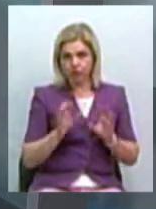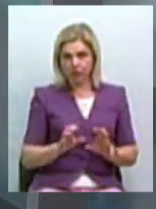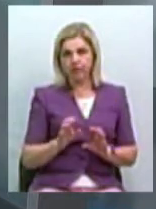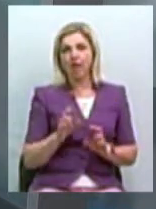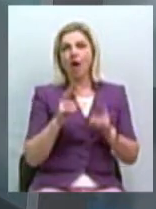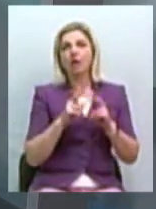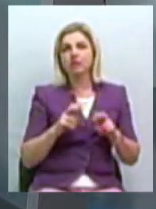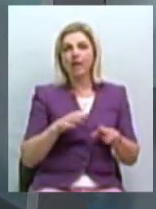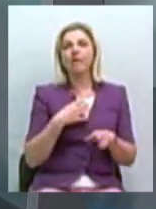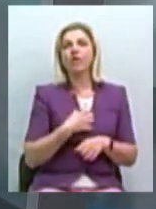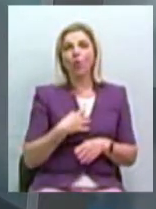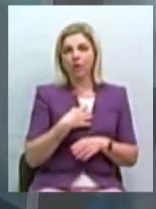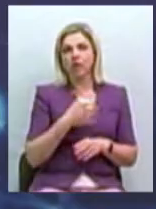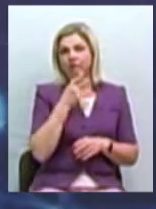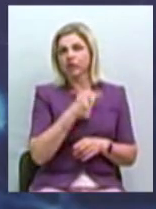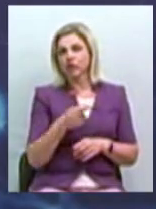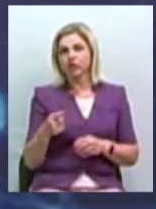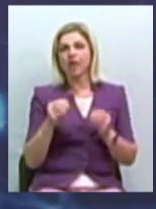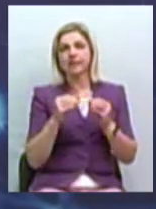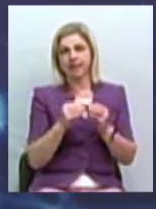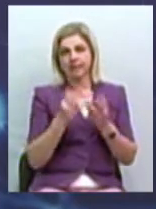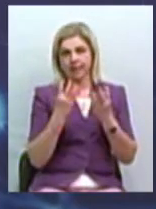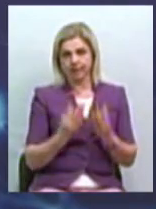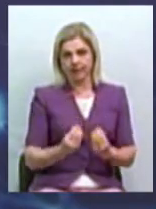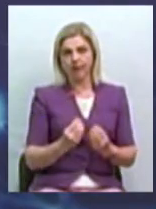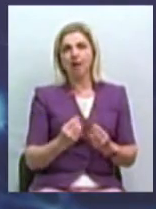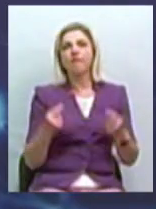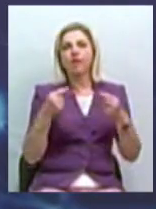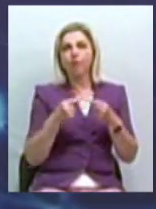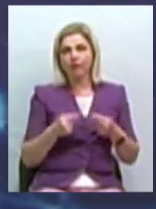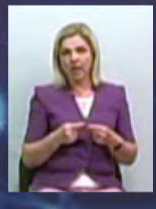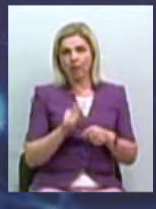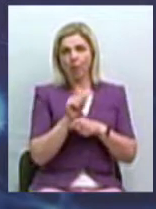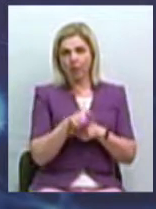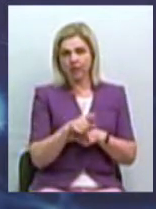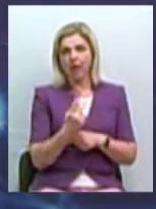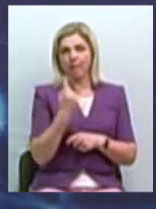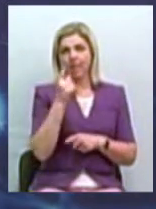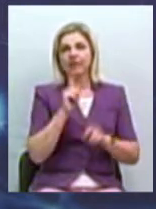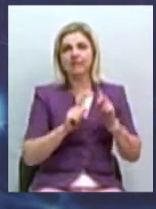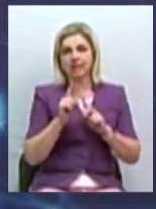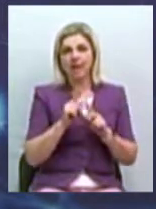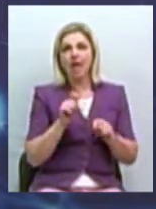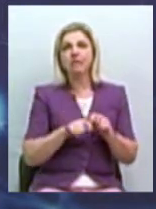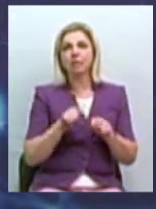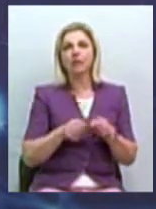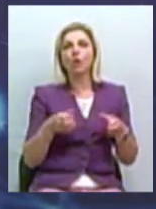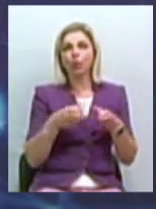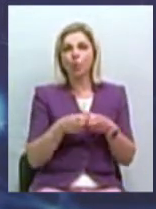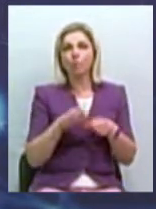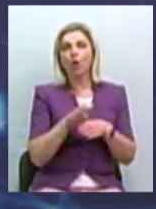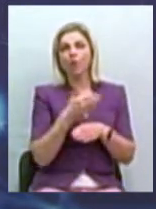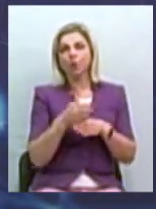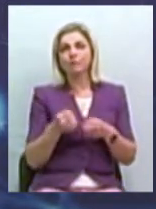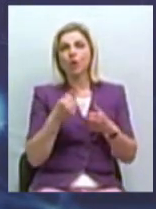розглядає протягом 10 днів виконавчий орган відповідно до повноважень. Тобто на першому засіданні експертна група розподіляє відповідно